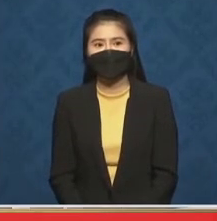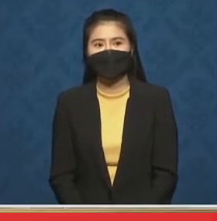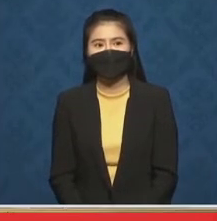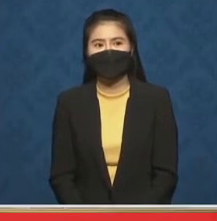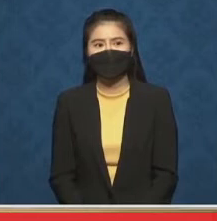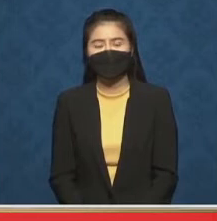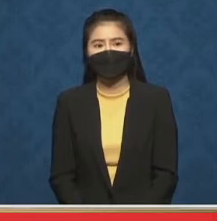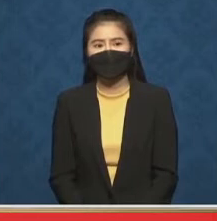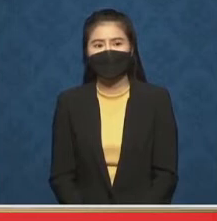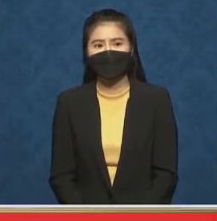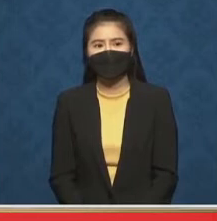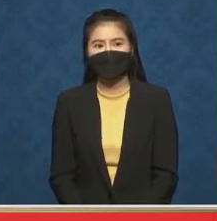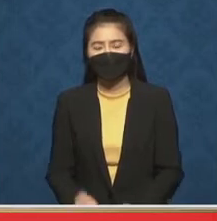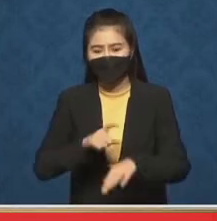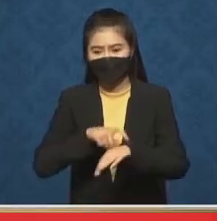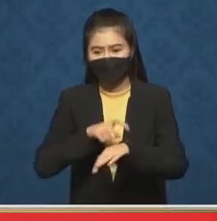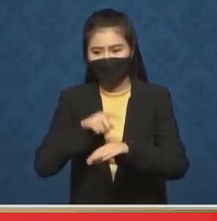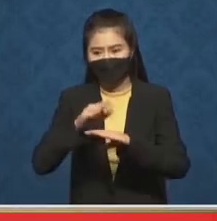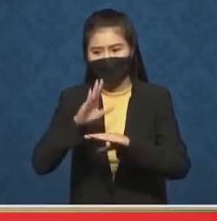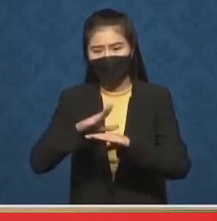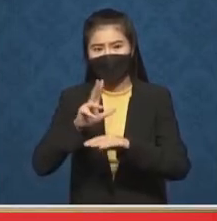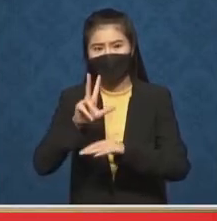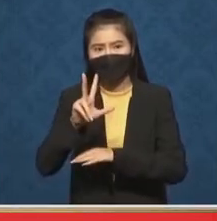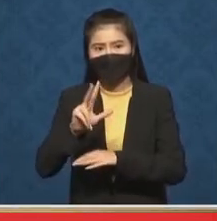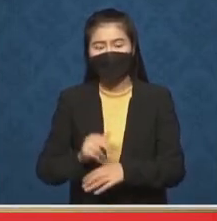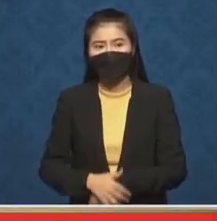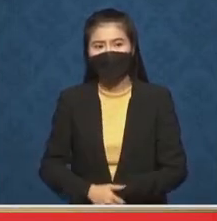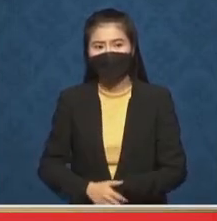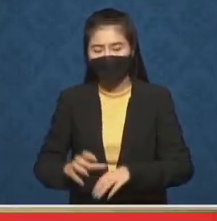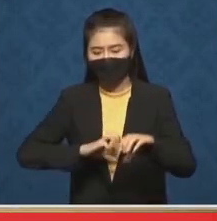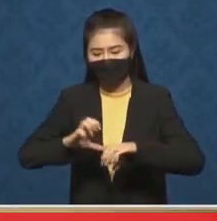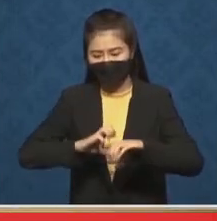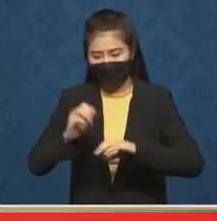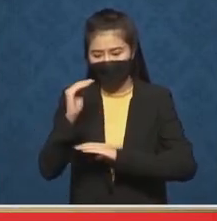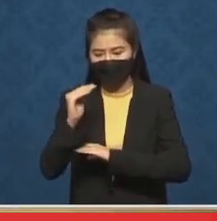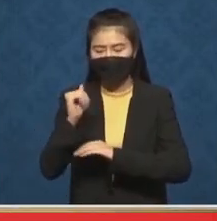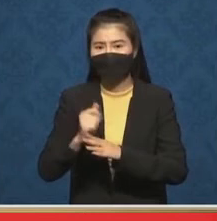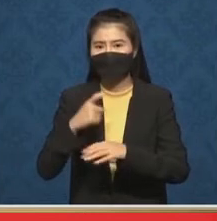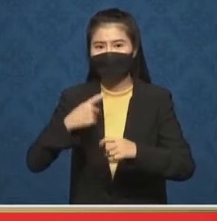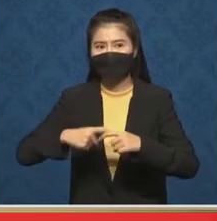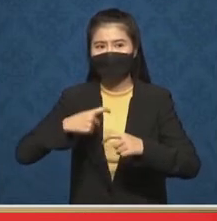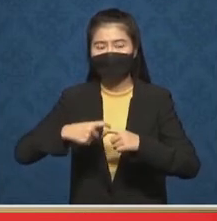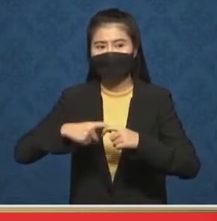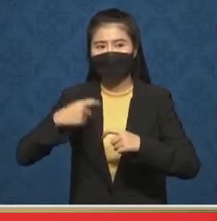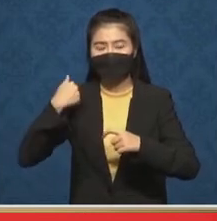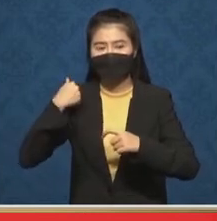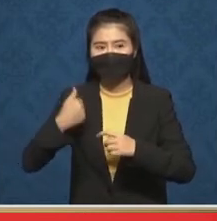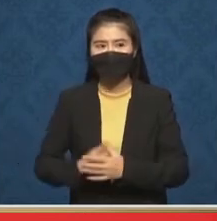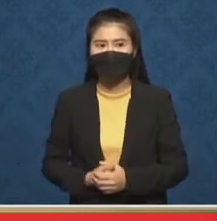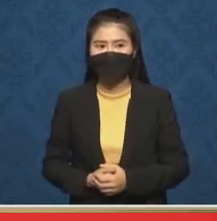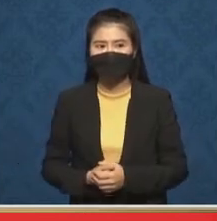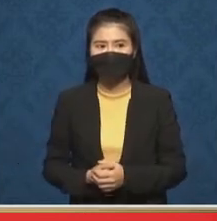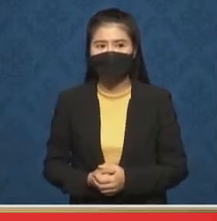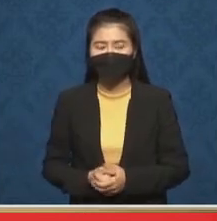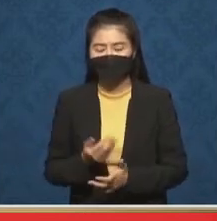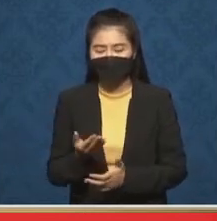ามที่สาม ของท่านเกินไป 3 นาทีแล้วกำร dai haเวลานี้เรื่องยากก็เลยต้องอาทิ้ย whenสุด